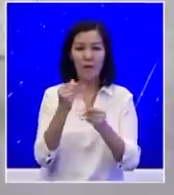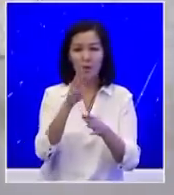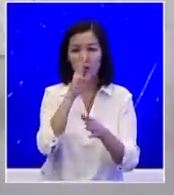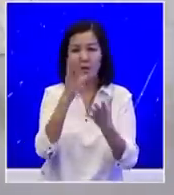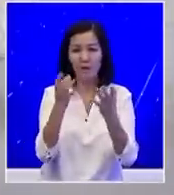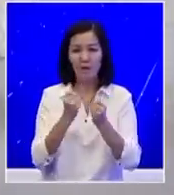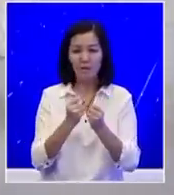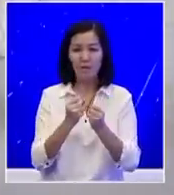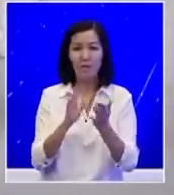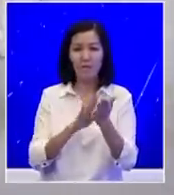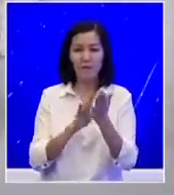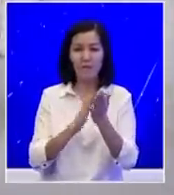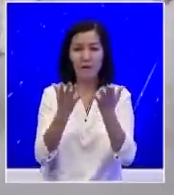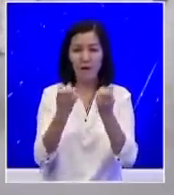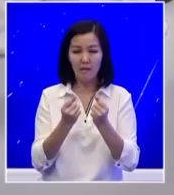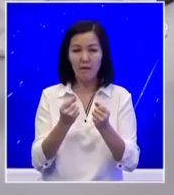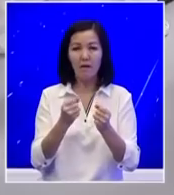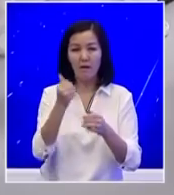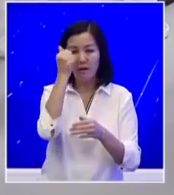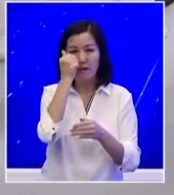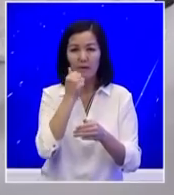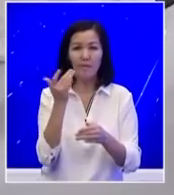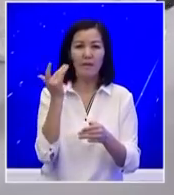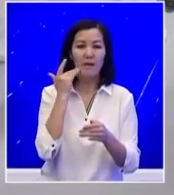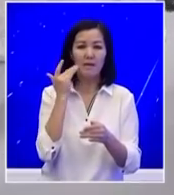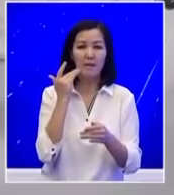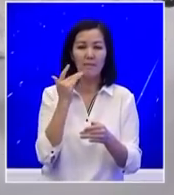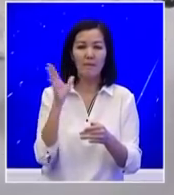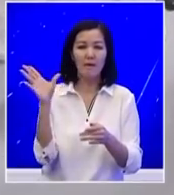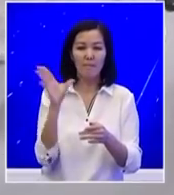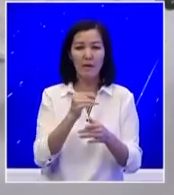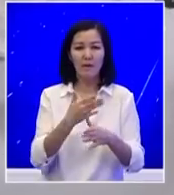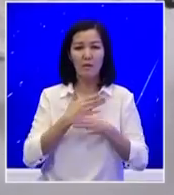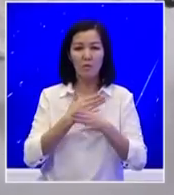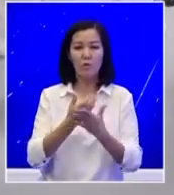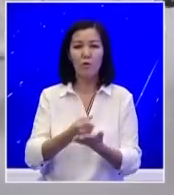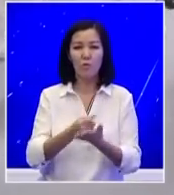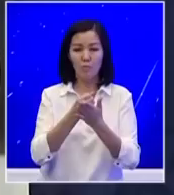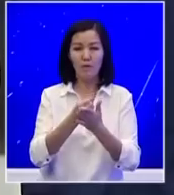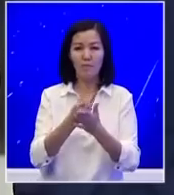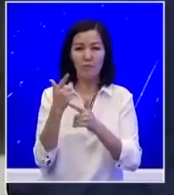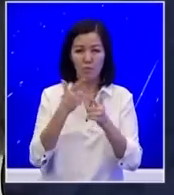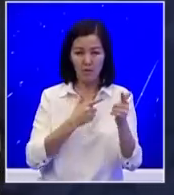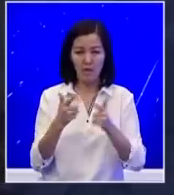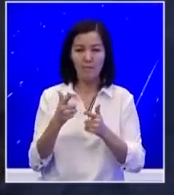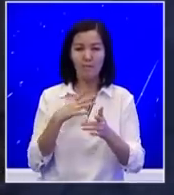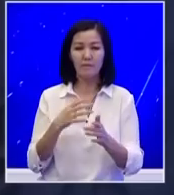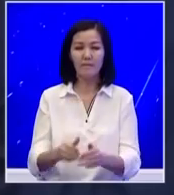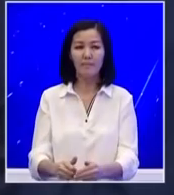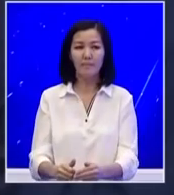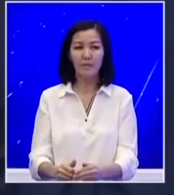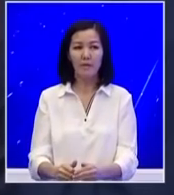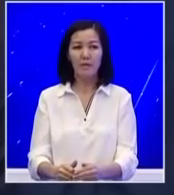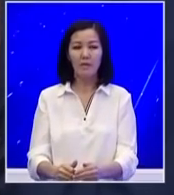өте қуаныштымыз. Әрдайым қай уақытта болса да ештеңеге қарамастан біз дайынбыз. Жаңағыда мен айтып